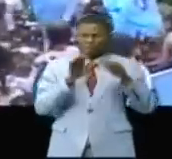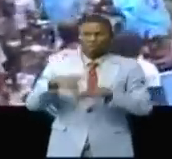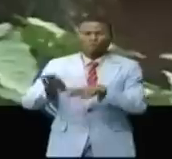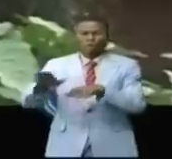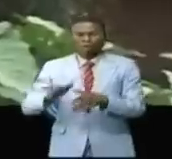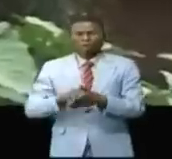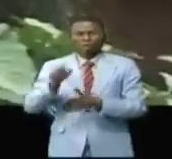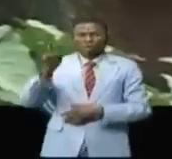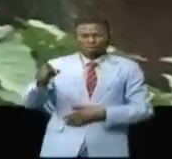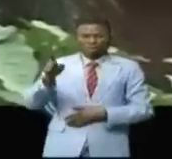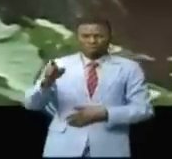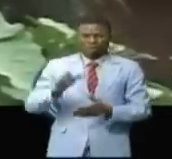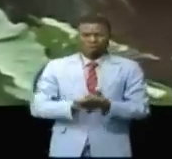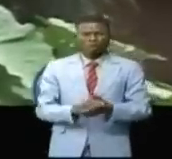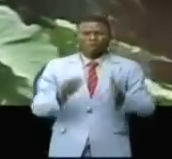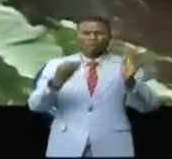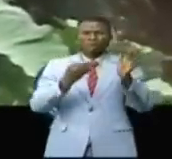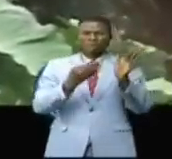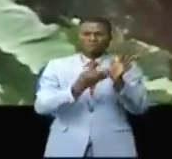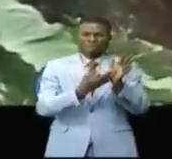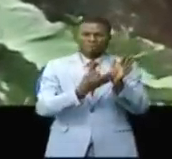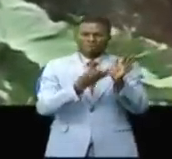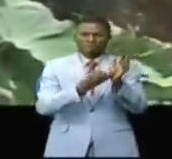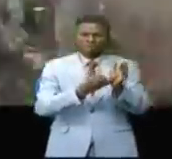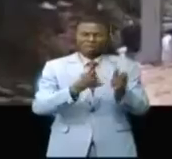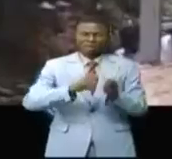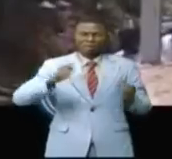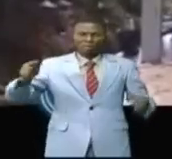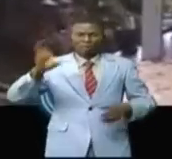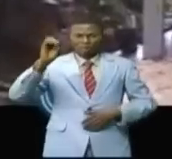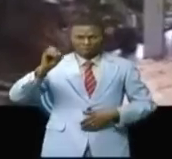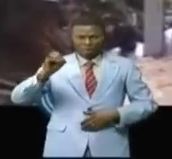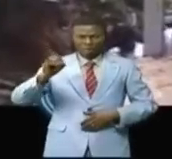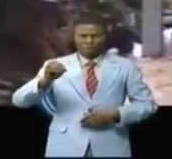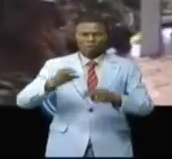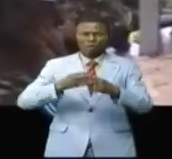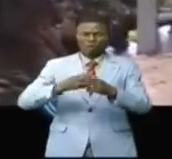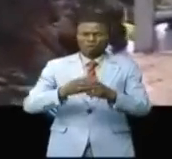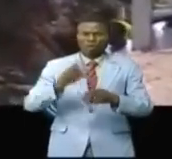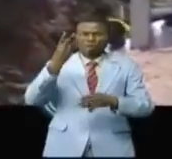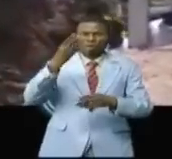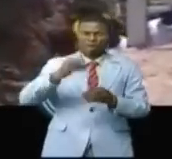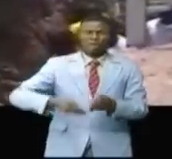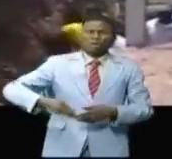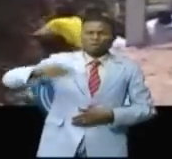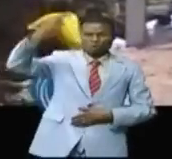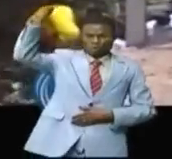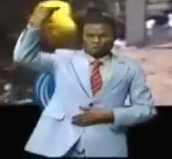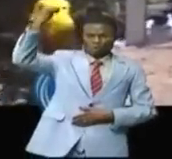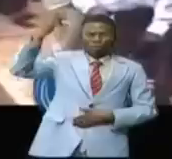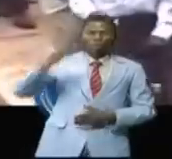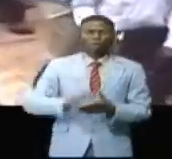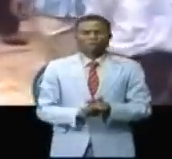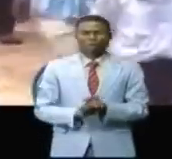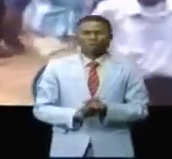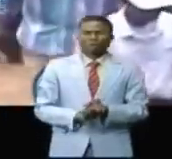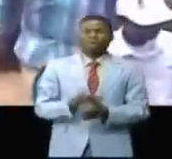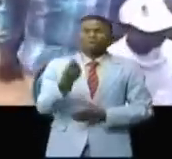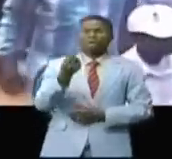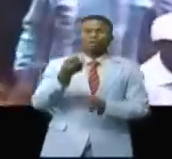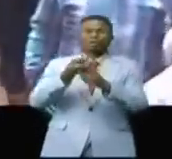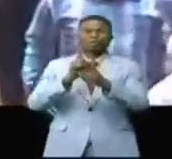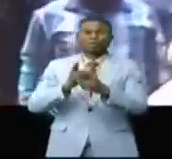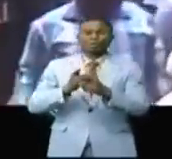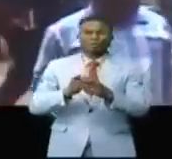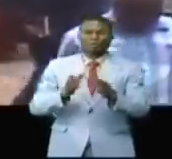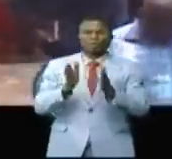qu'à dix longueurs de 17 mètres 50 avec une largeur de 3 mètres sur une hauteur de quatre mètres d'une capacité de 20 tonnes d'un coup financier estimé